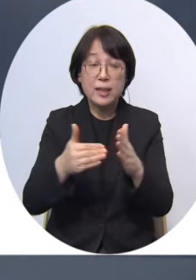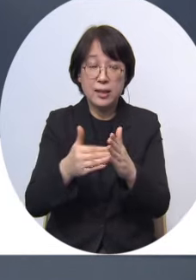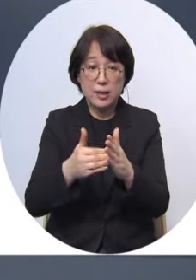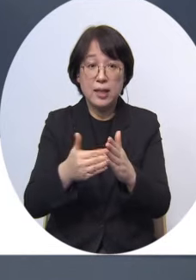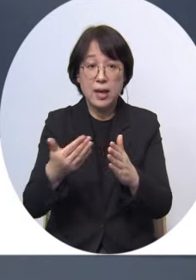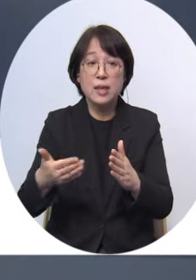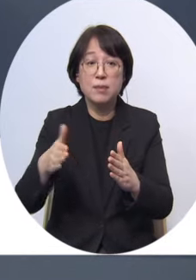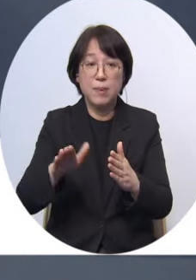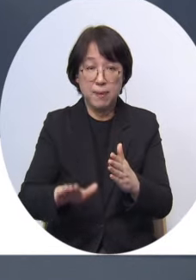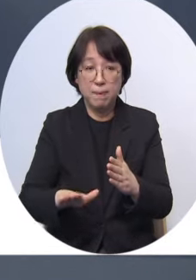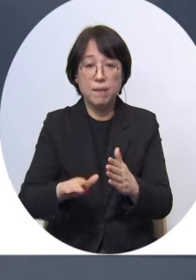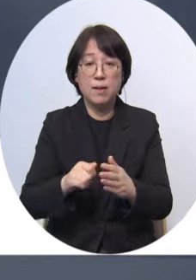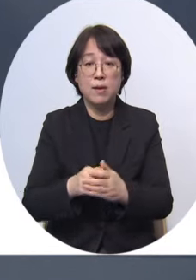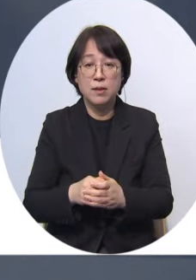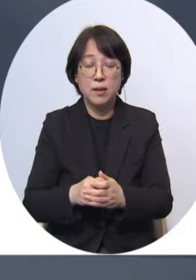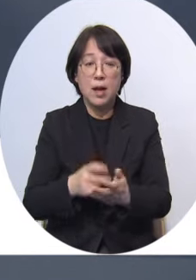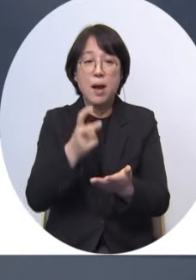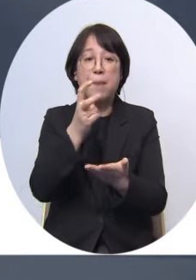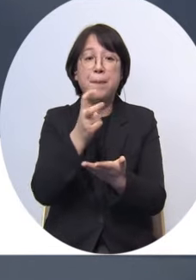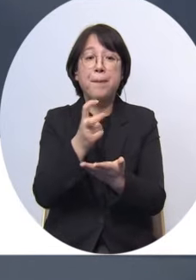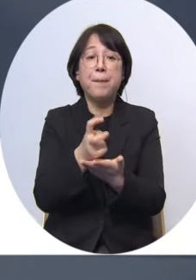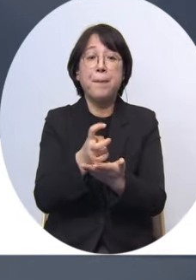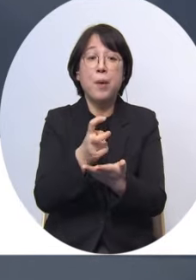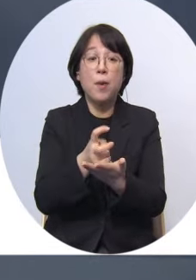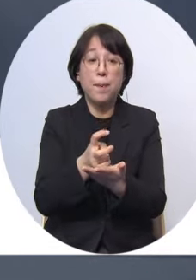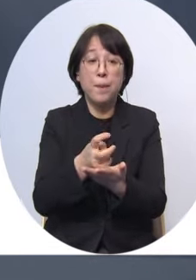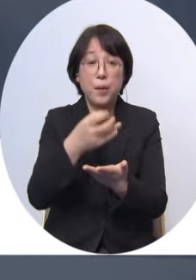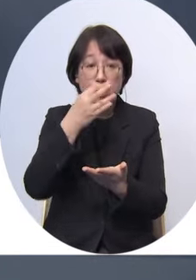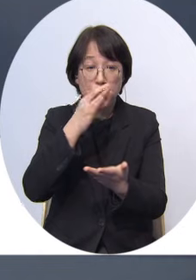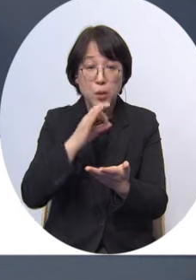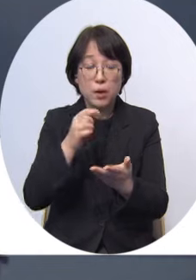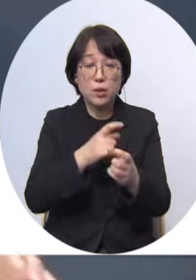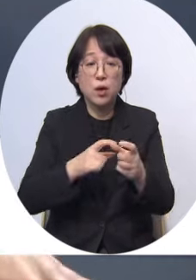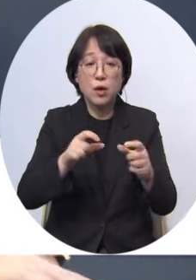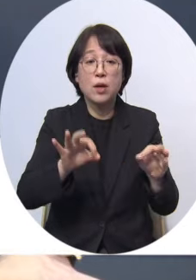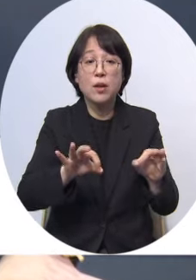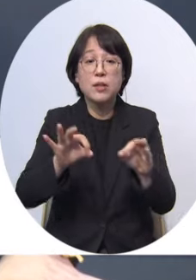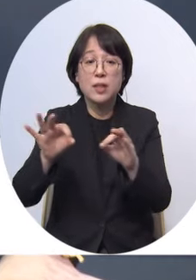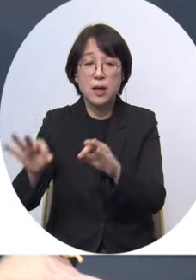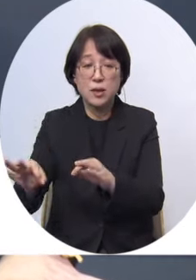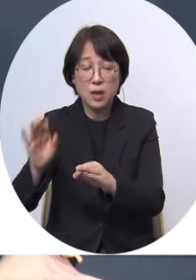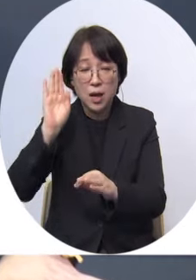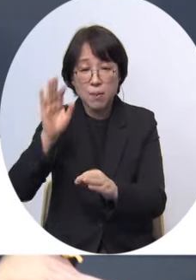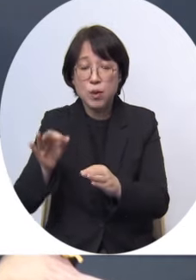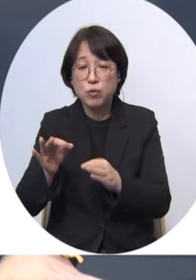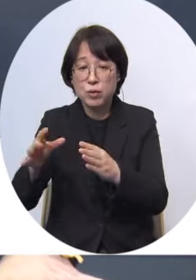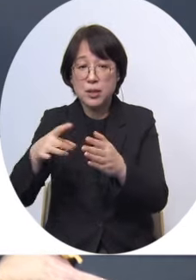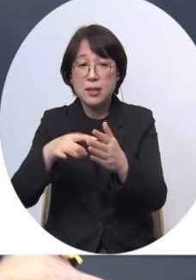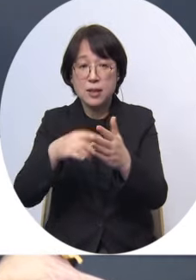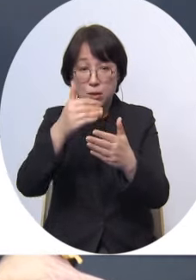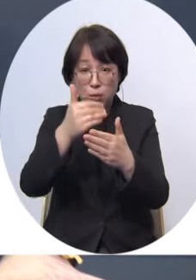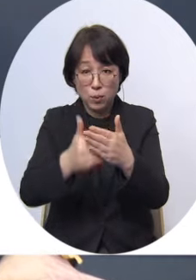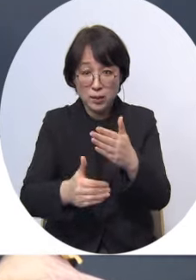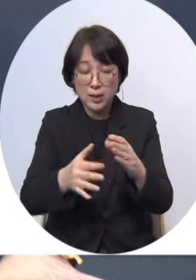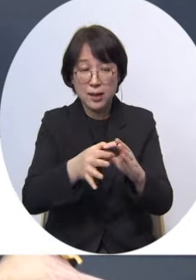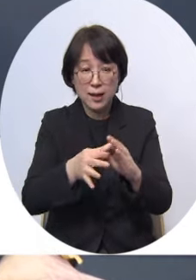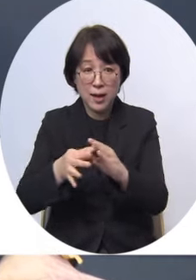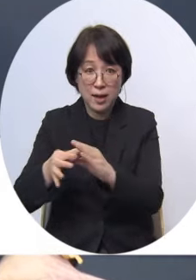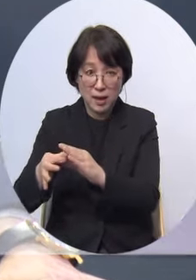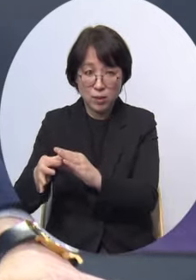그렇지만 저 법의 그 효력을 더 연장을 시켜서 앞으로 투자 세액 공제를 계속